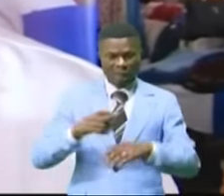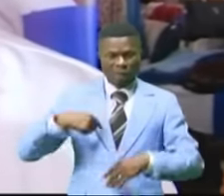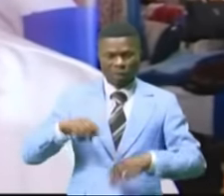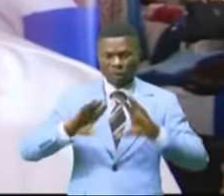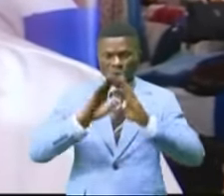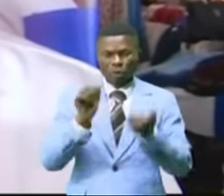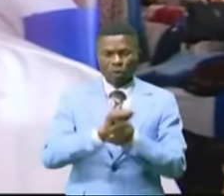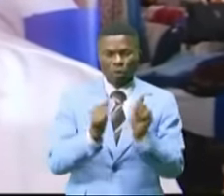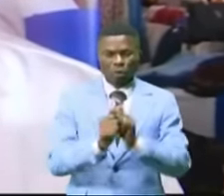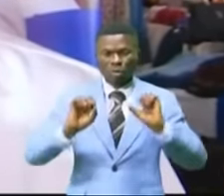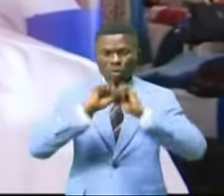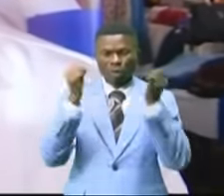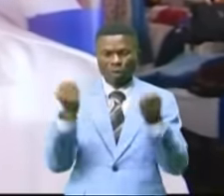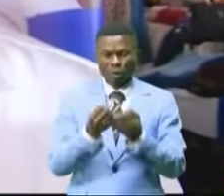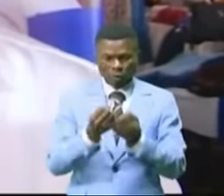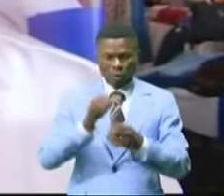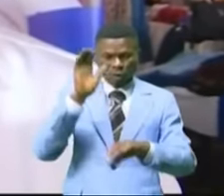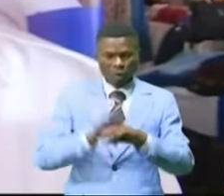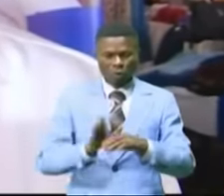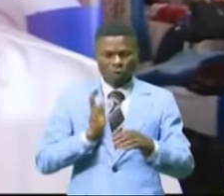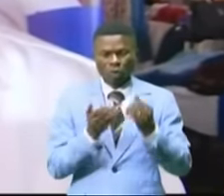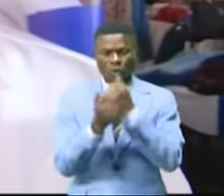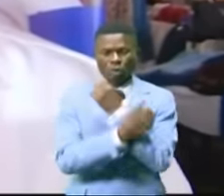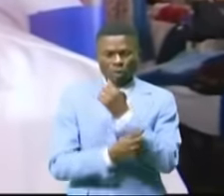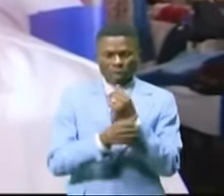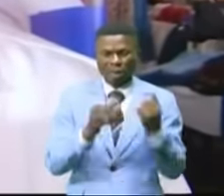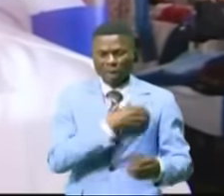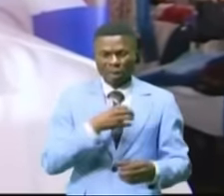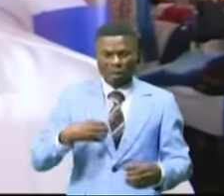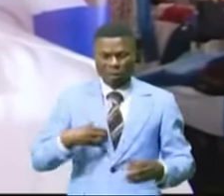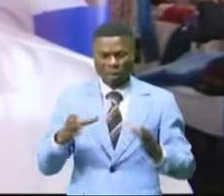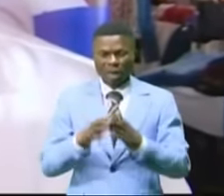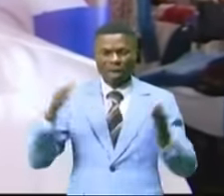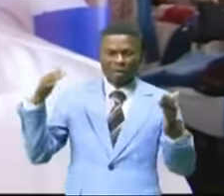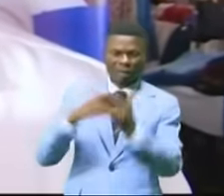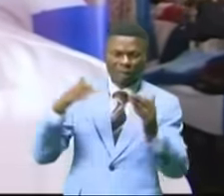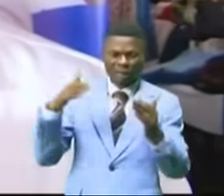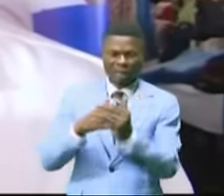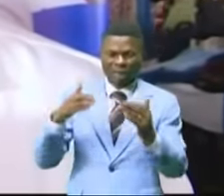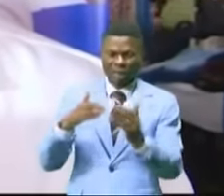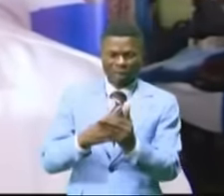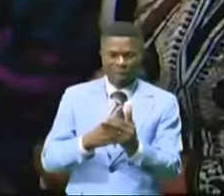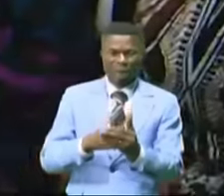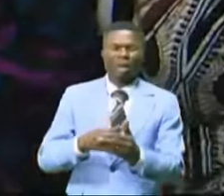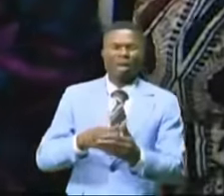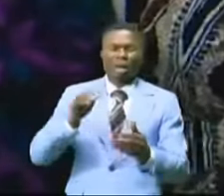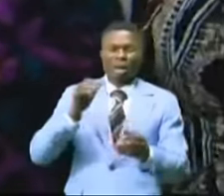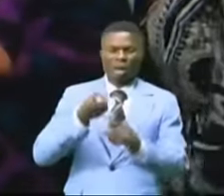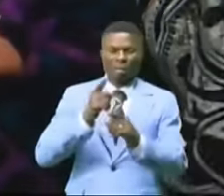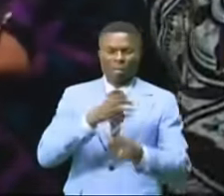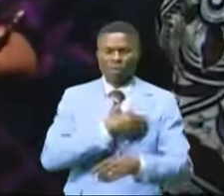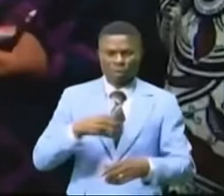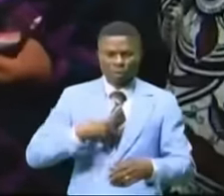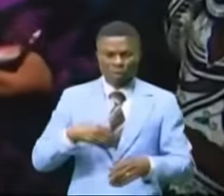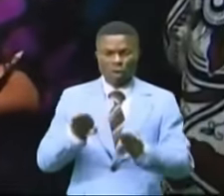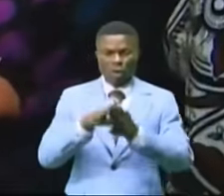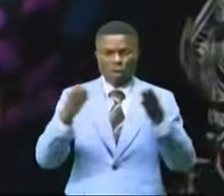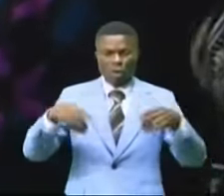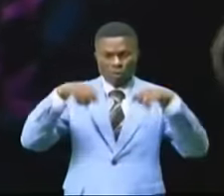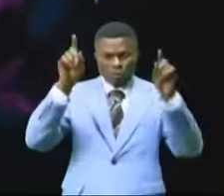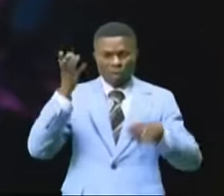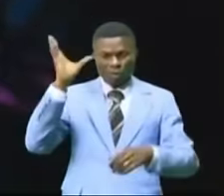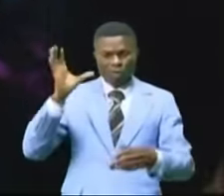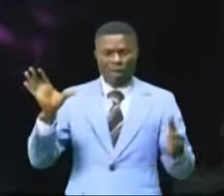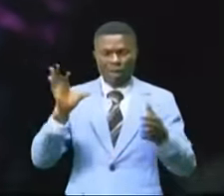les problèmes sociaux que notre pays connaît, particulièrement les femmes avec les agressions liées aux femmes. L'ouverture de cette édition Village de la